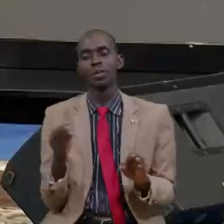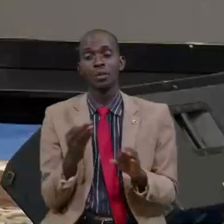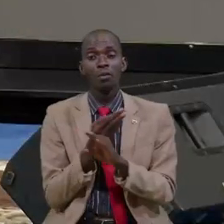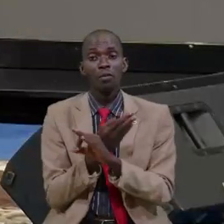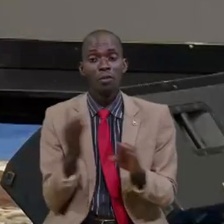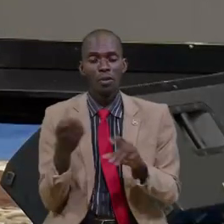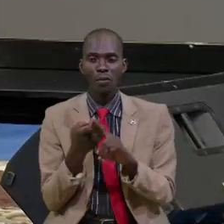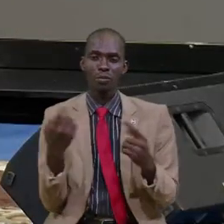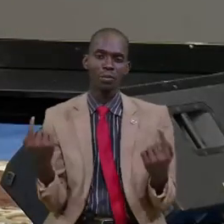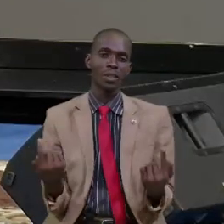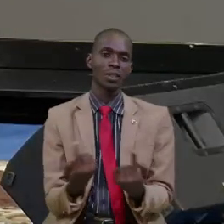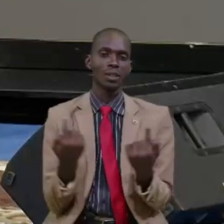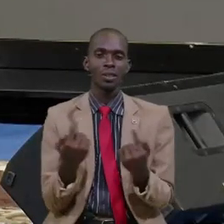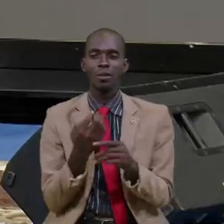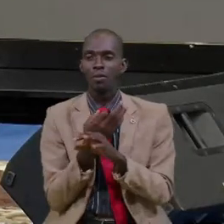péché.